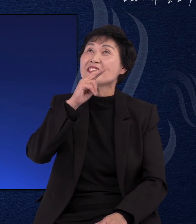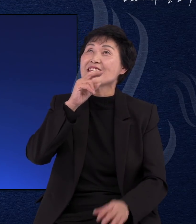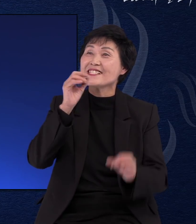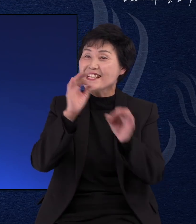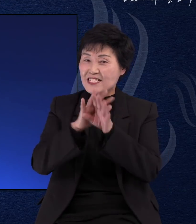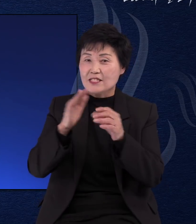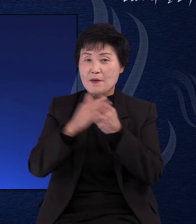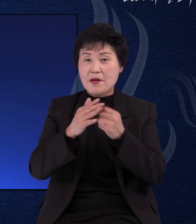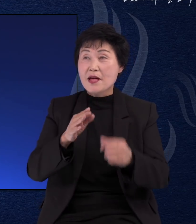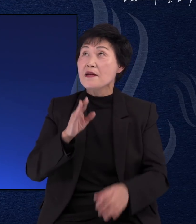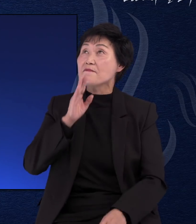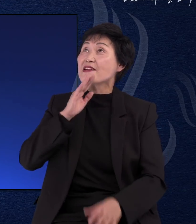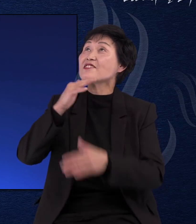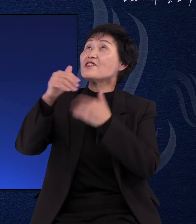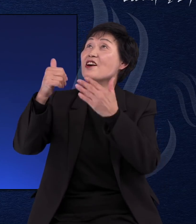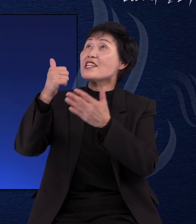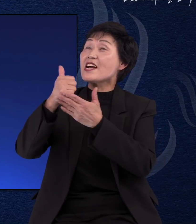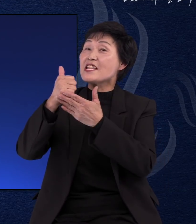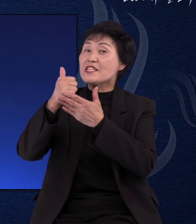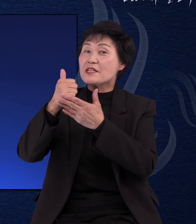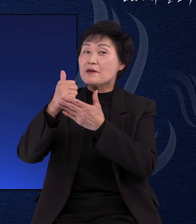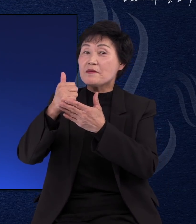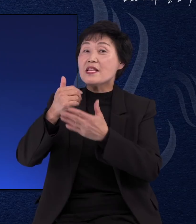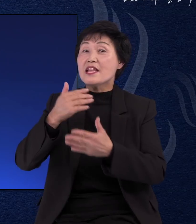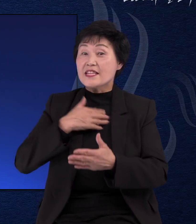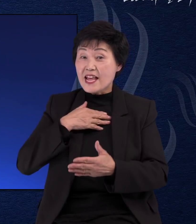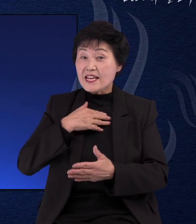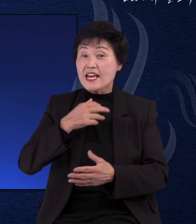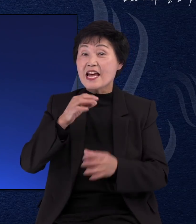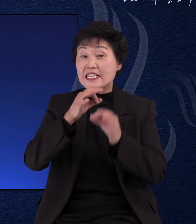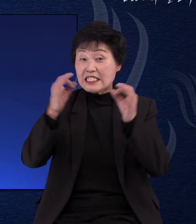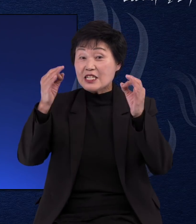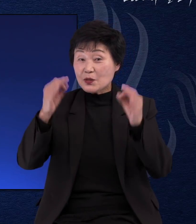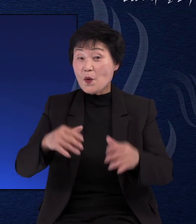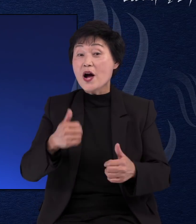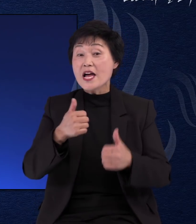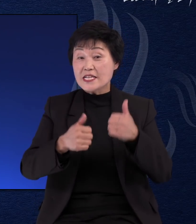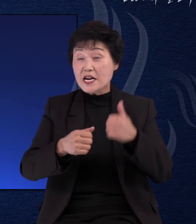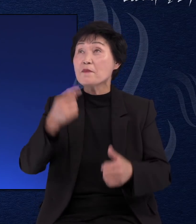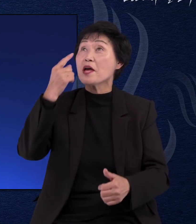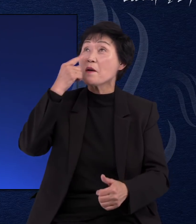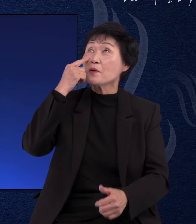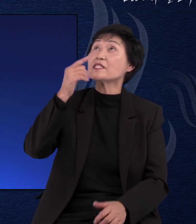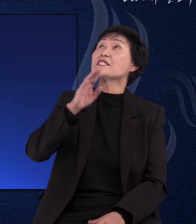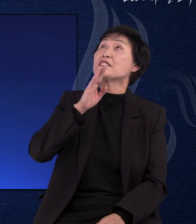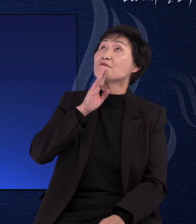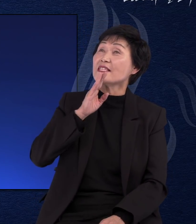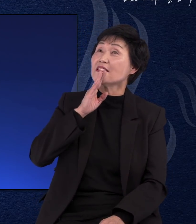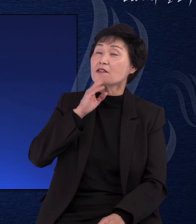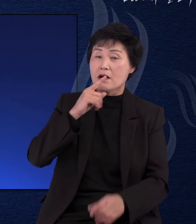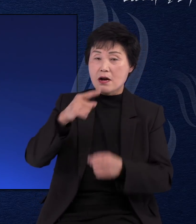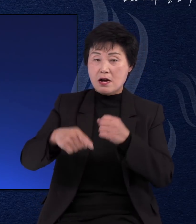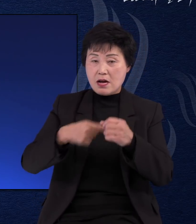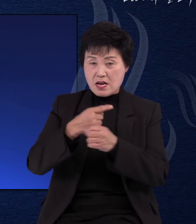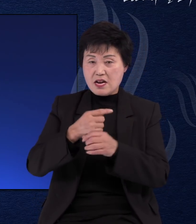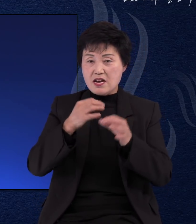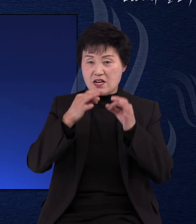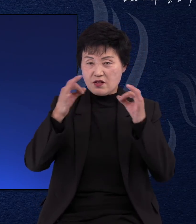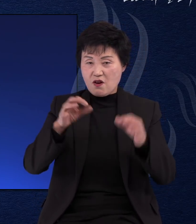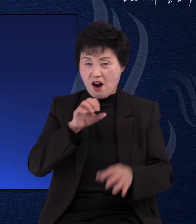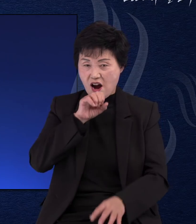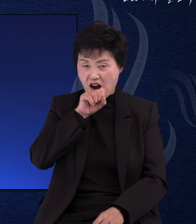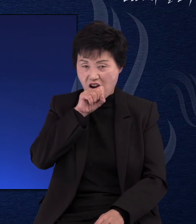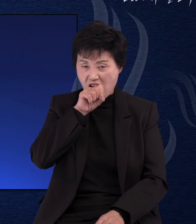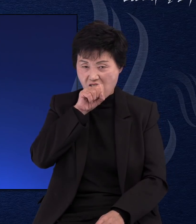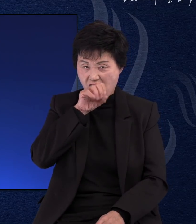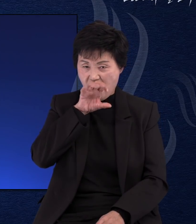이런 교회도 목회해볼래라고 저를 시험하셨죠. 근데 1년 동안 입은 좀 나와가 불평을 했지만 땀 흘리면서 목회